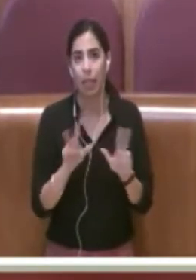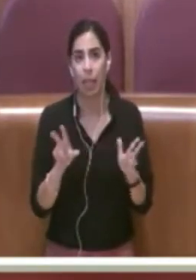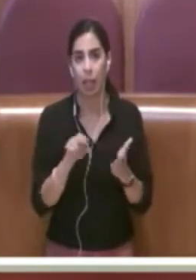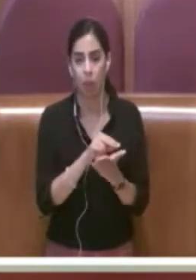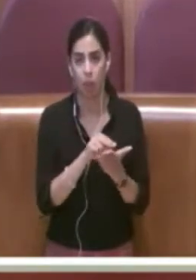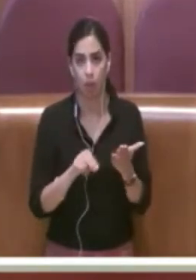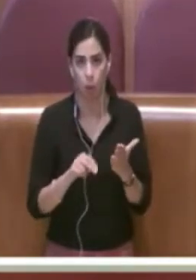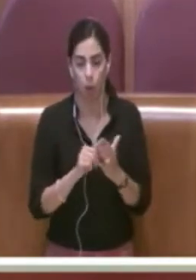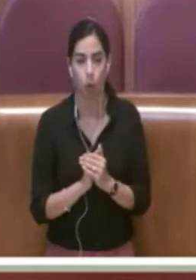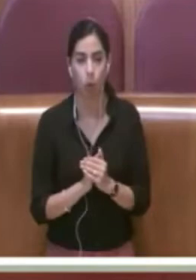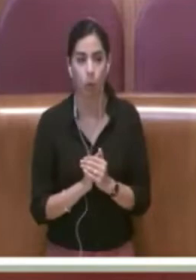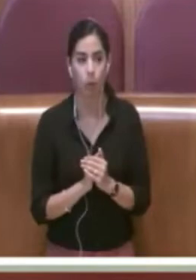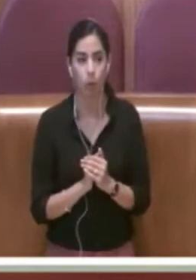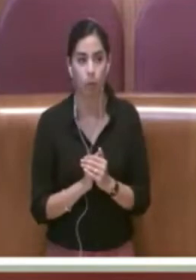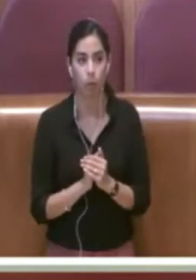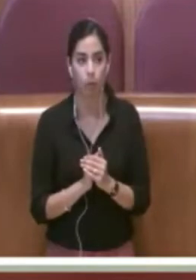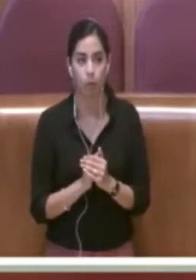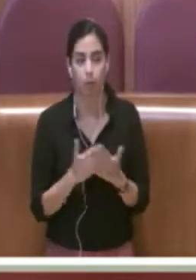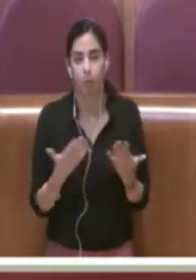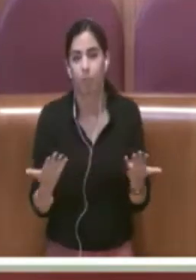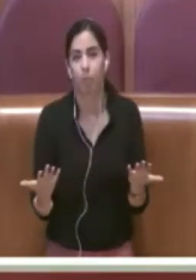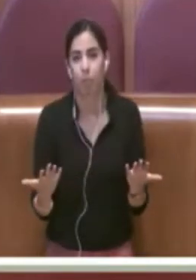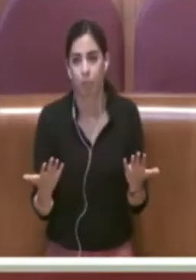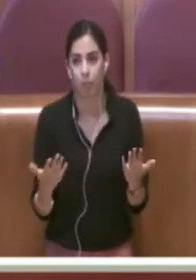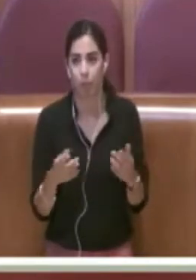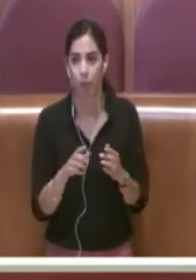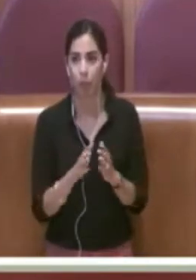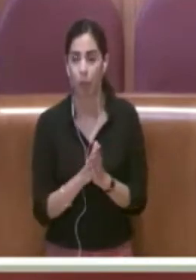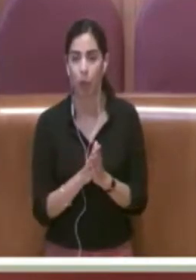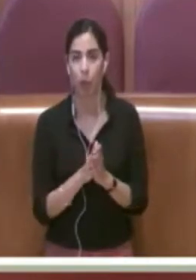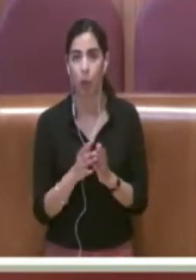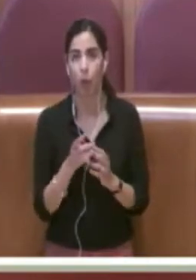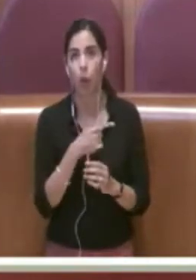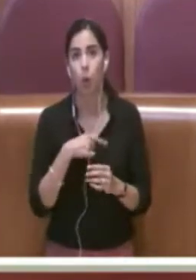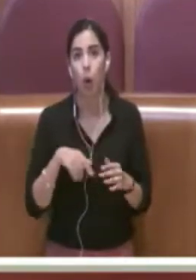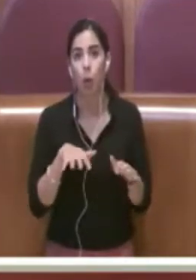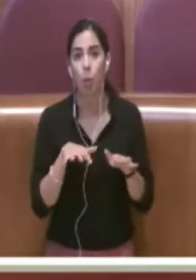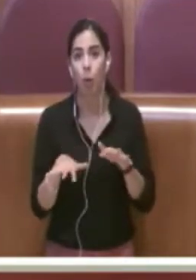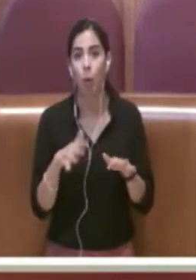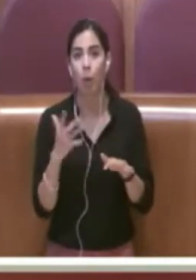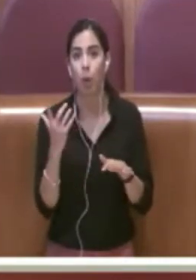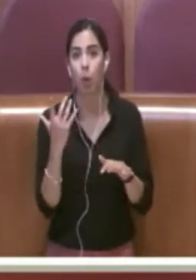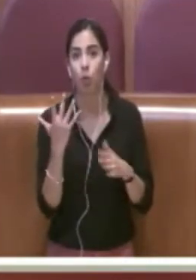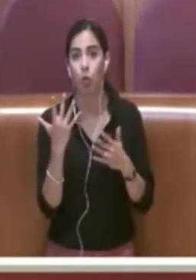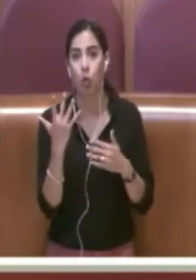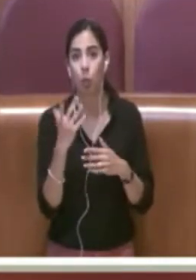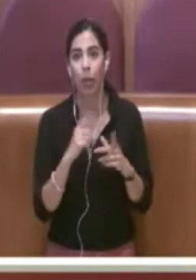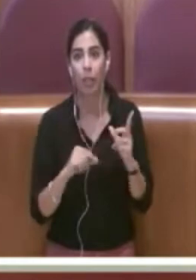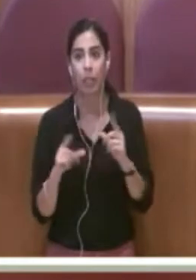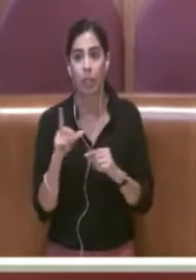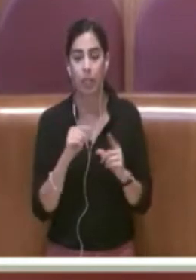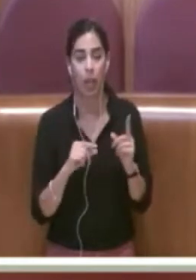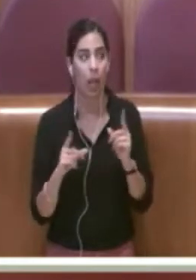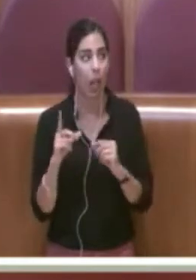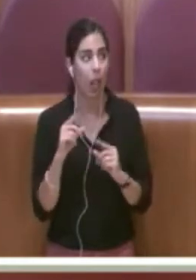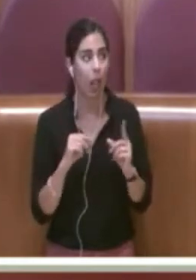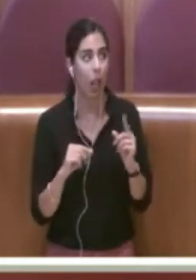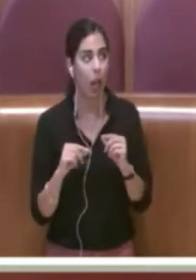voto. Per simpatia, noi del Movimento 5 Stelle